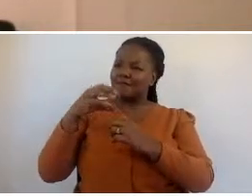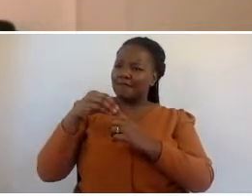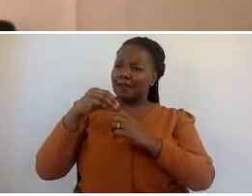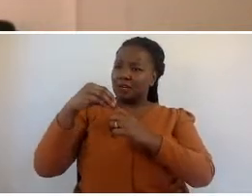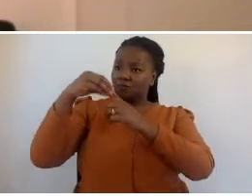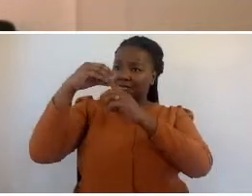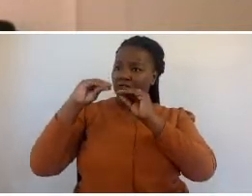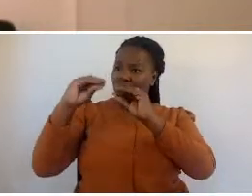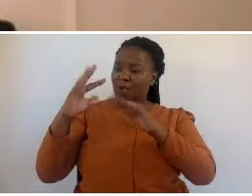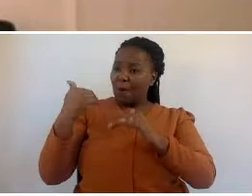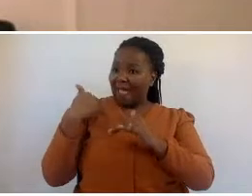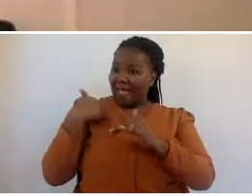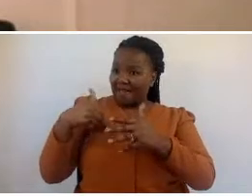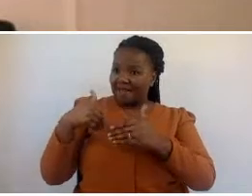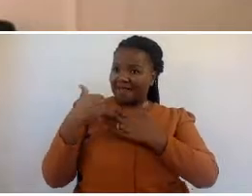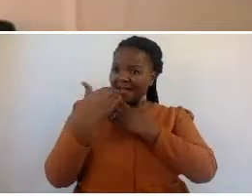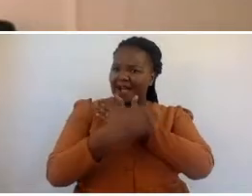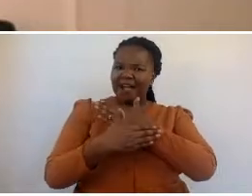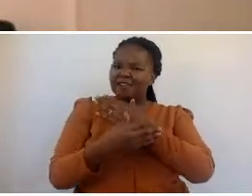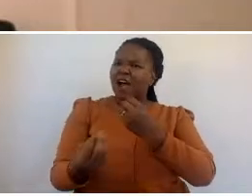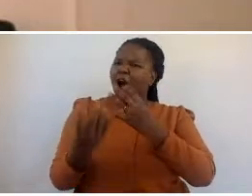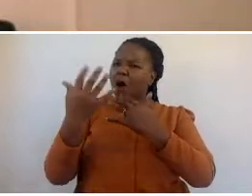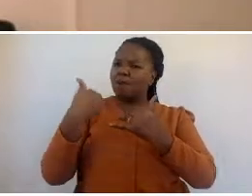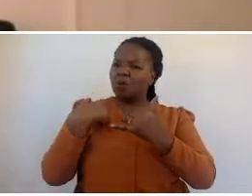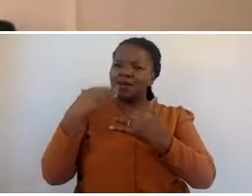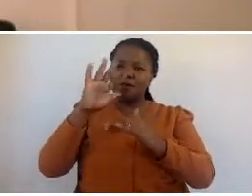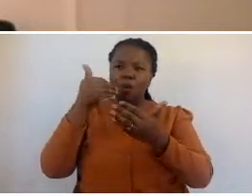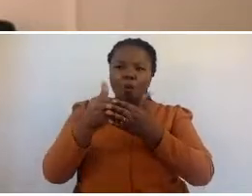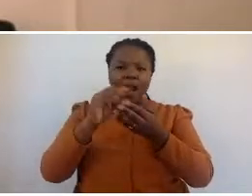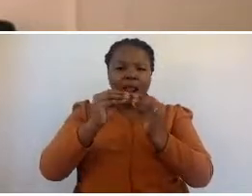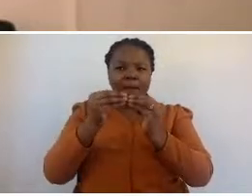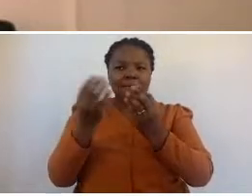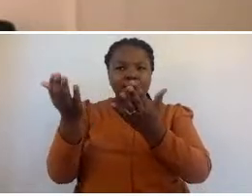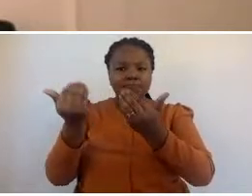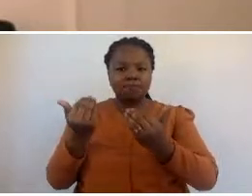Combien y en a-t-il dans notre pays? Il faut le savoir. On doit recueillir des